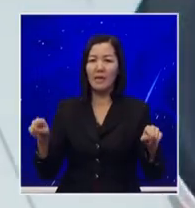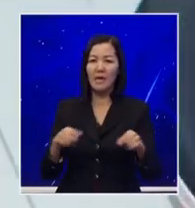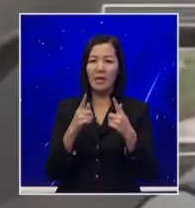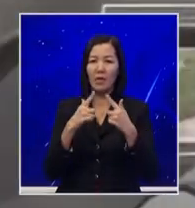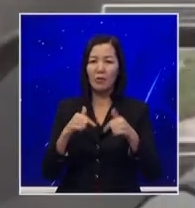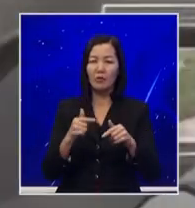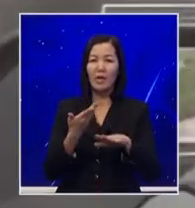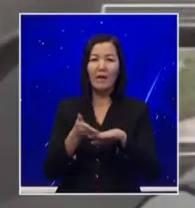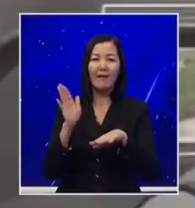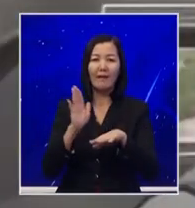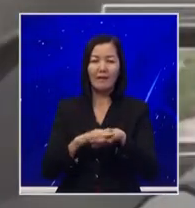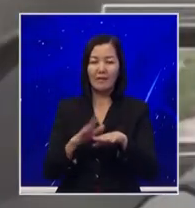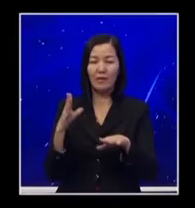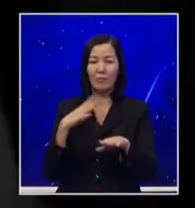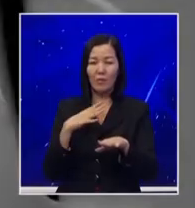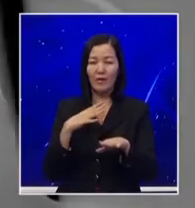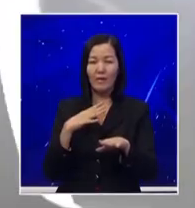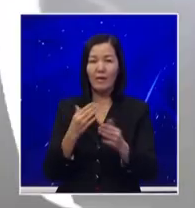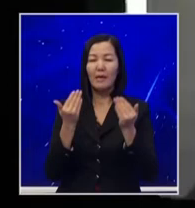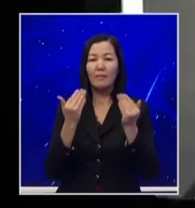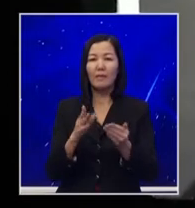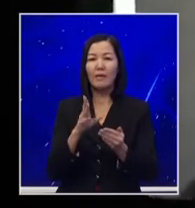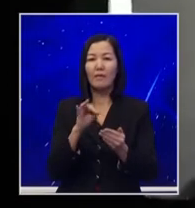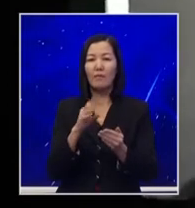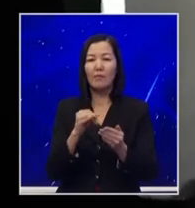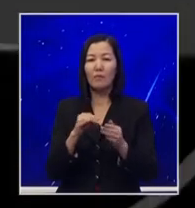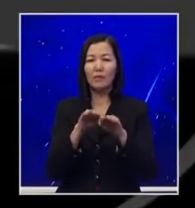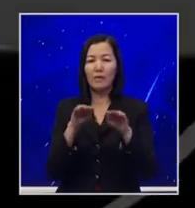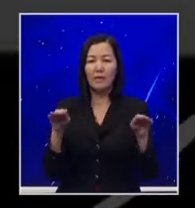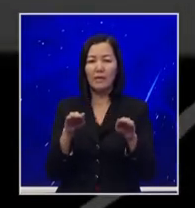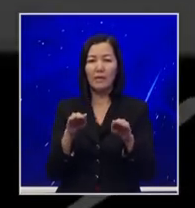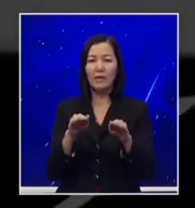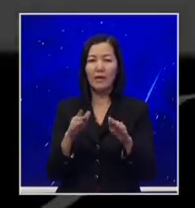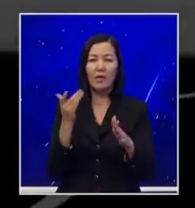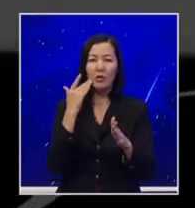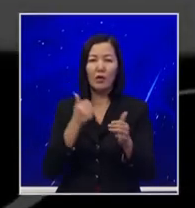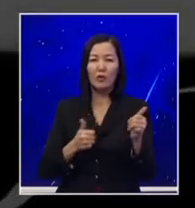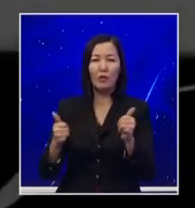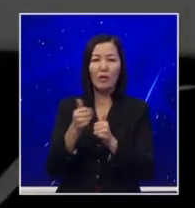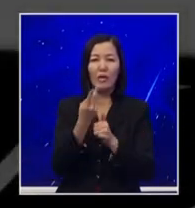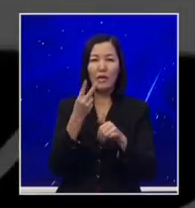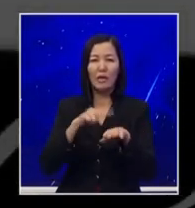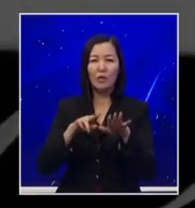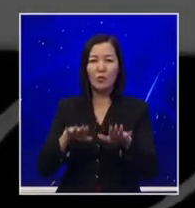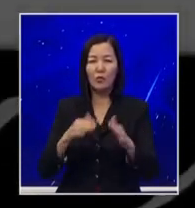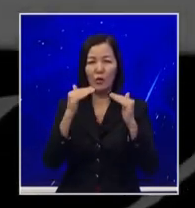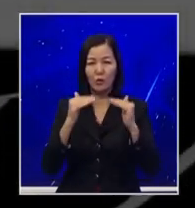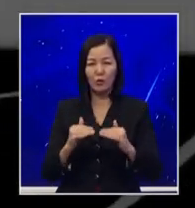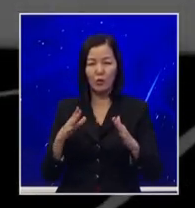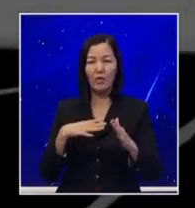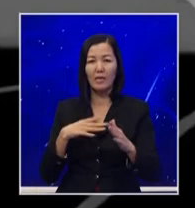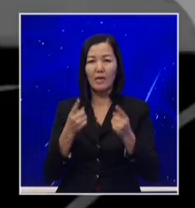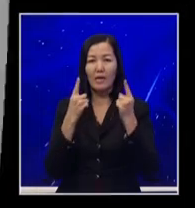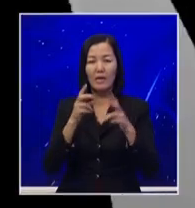жыл қиындықтармен қатар келген көрінеді. Биыл Forbes рейтингісінің тұрақты көшбасшысы екінші орынға түсіп қалған. Онысымен қоймай,